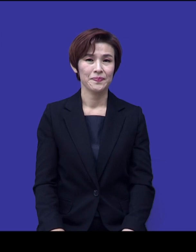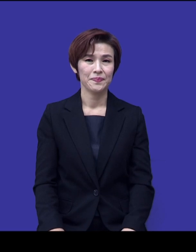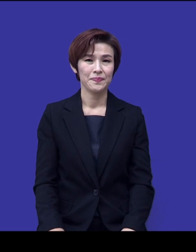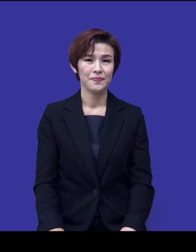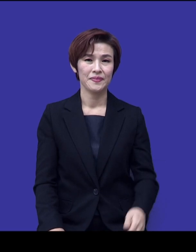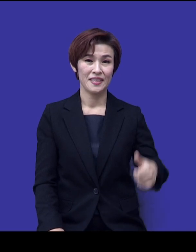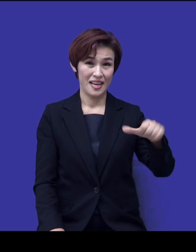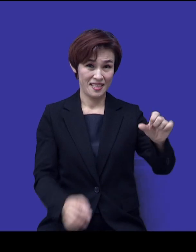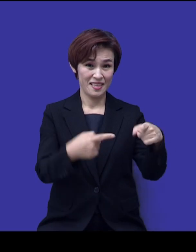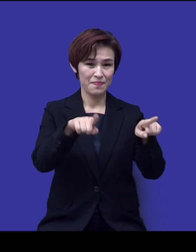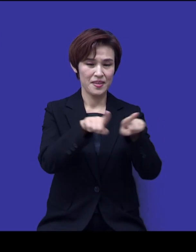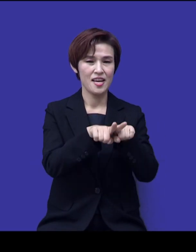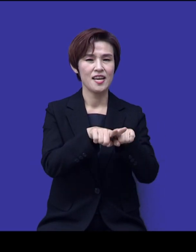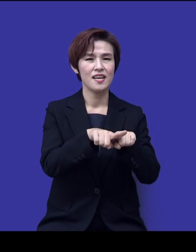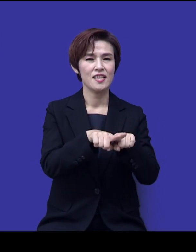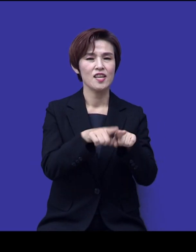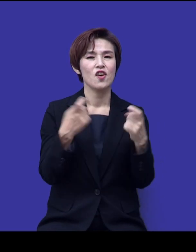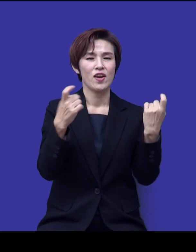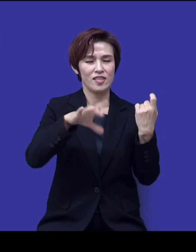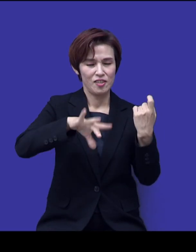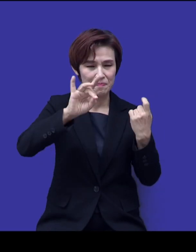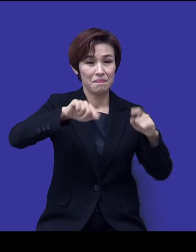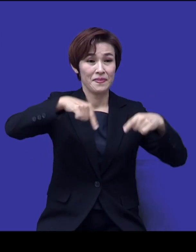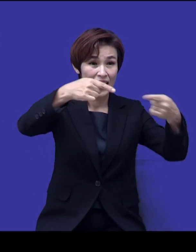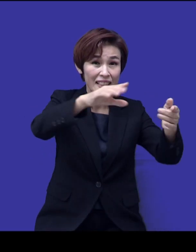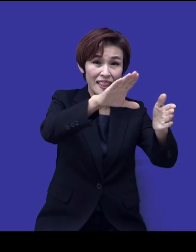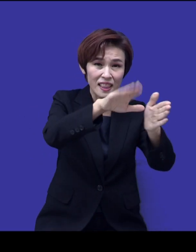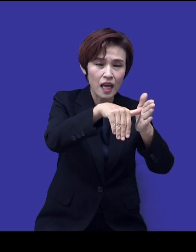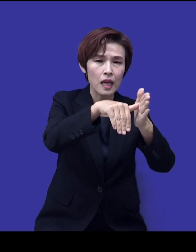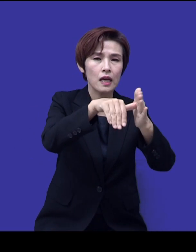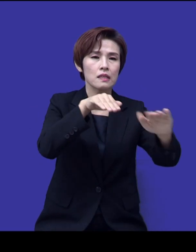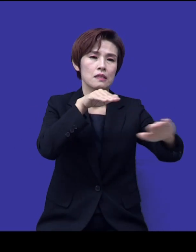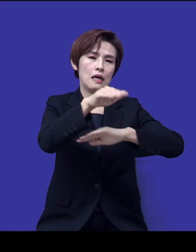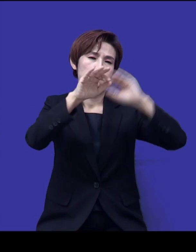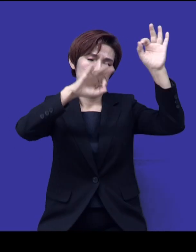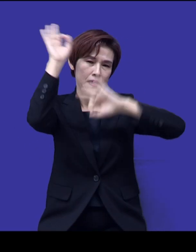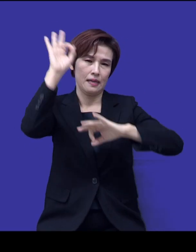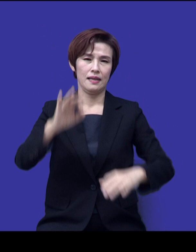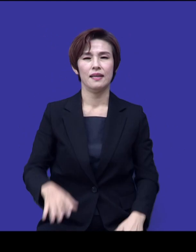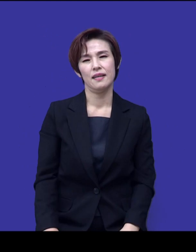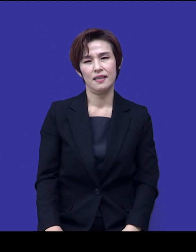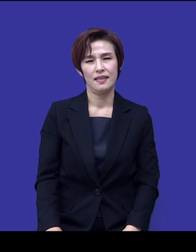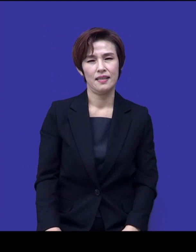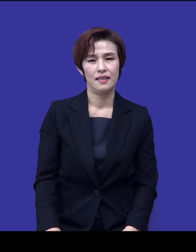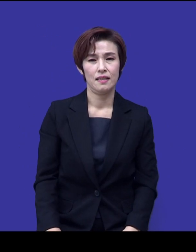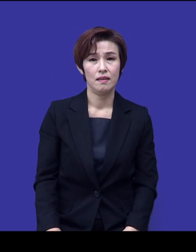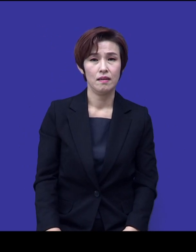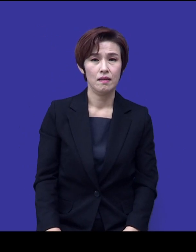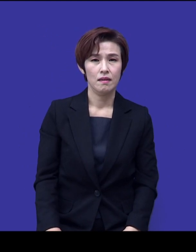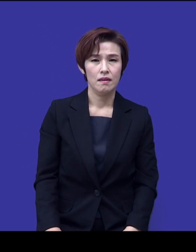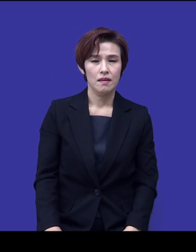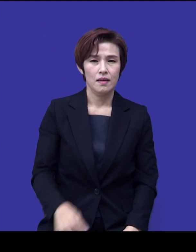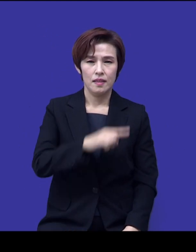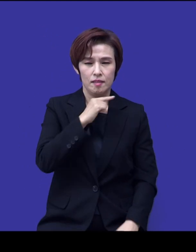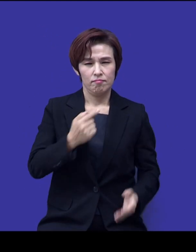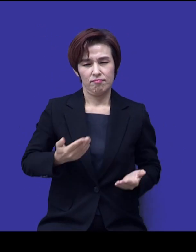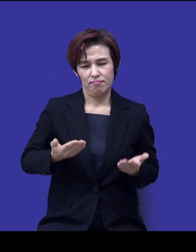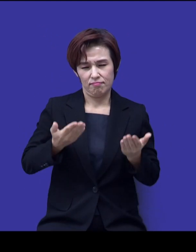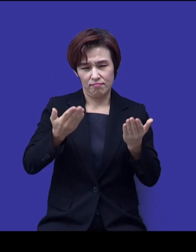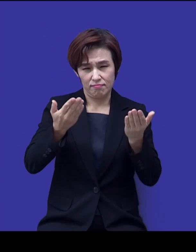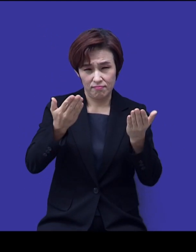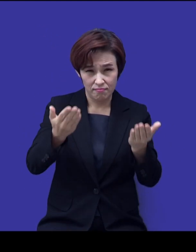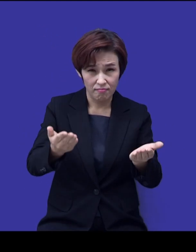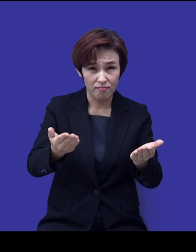이제 사고가 났어요. 예. 첫 여행이었는데 가족 여행이요. 아이고. 그러니까 그렇게 희생을 해서